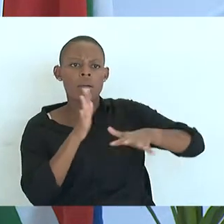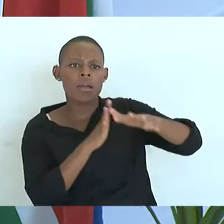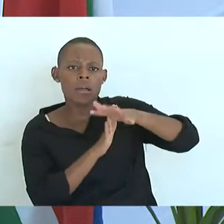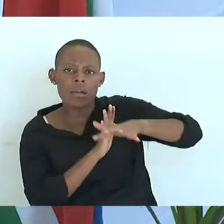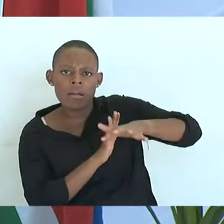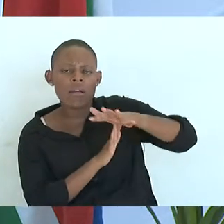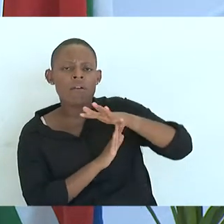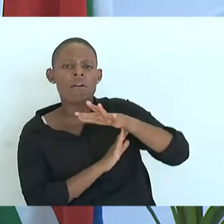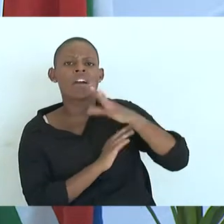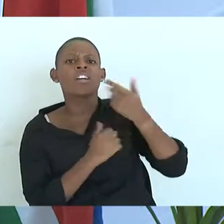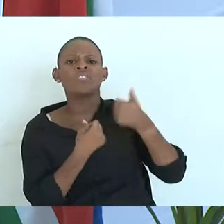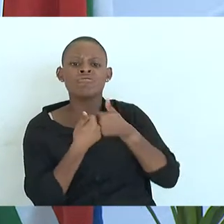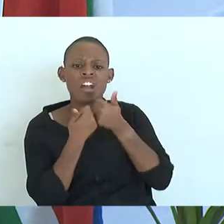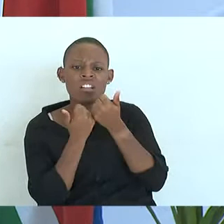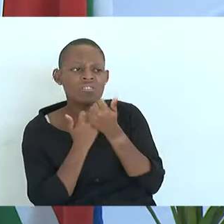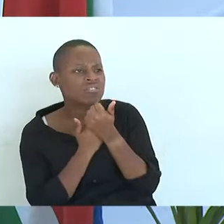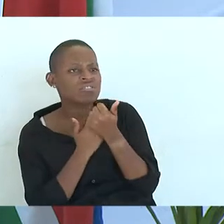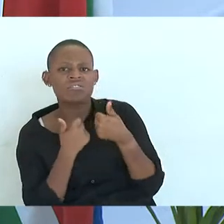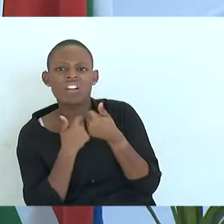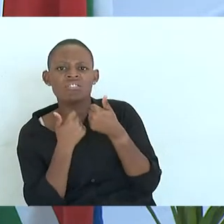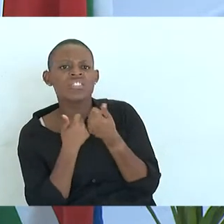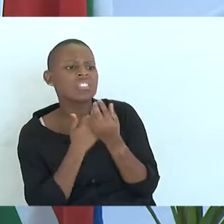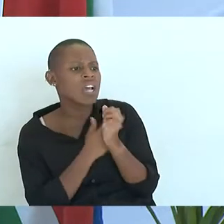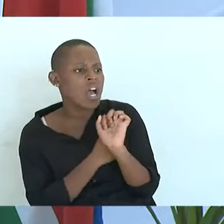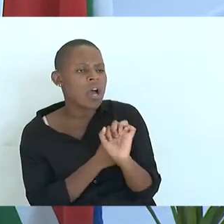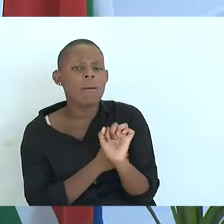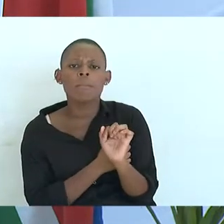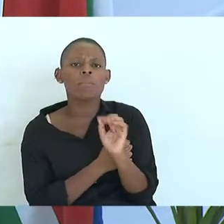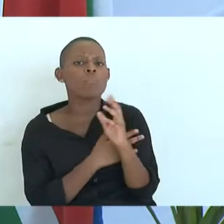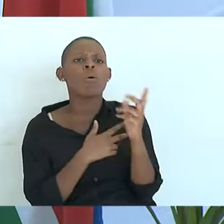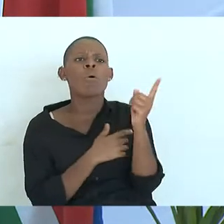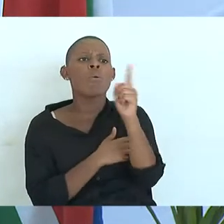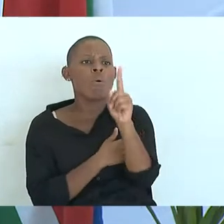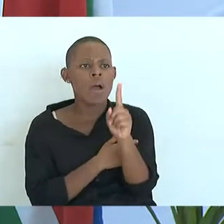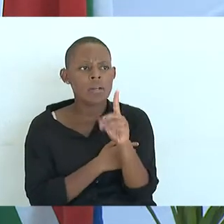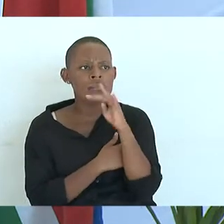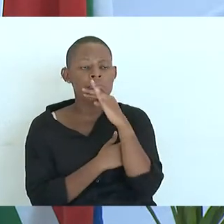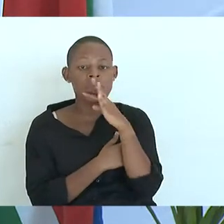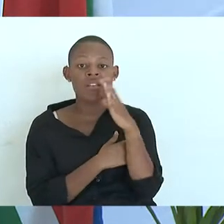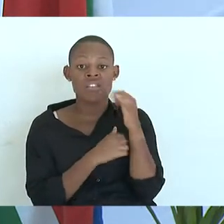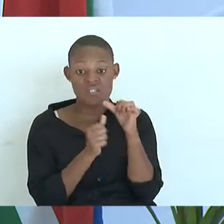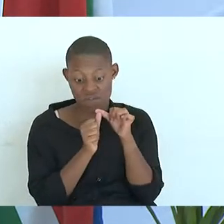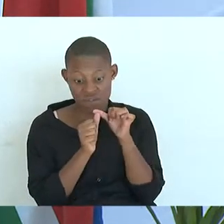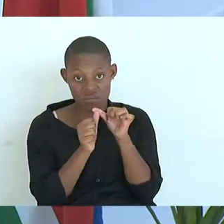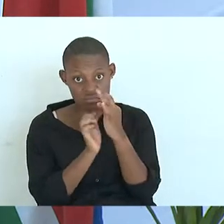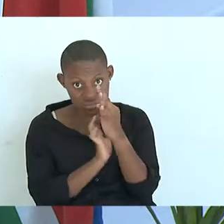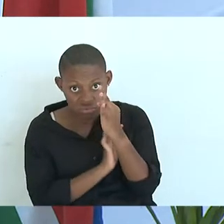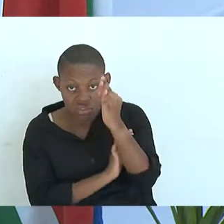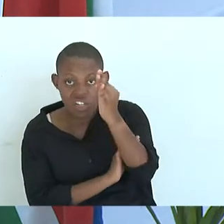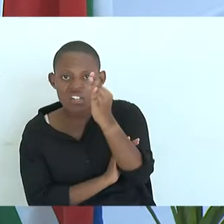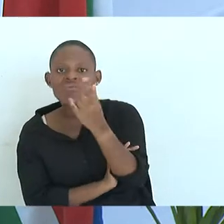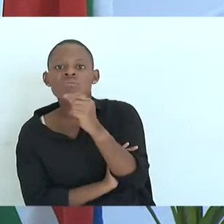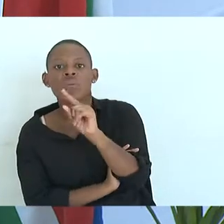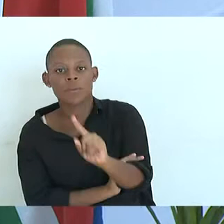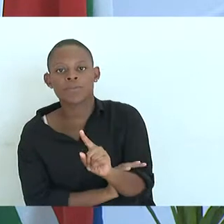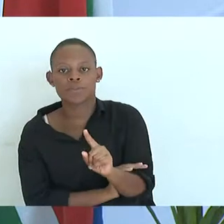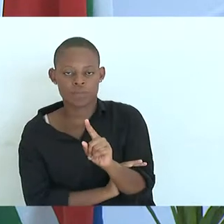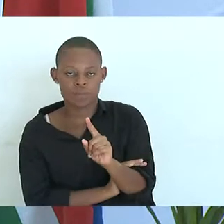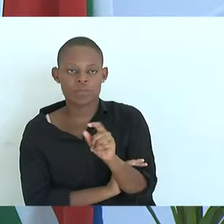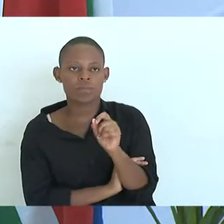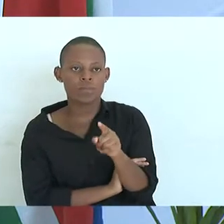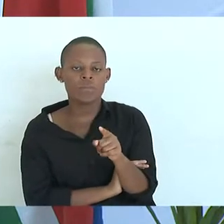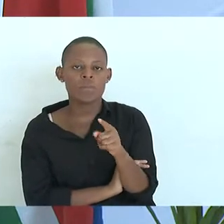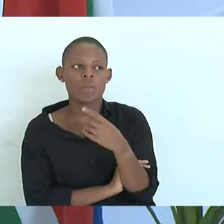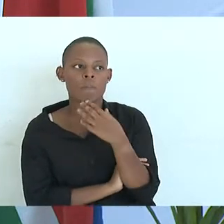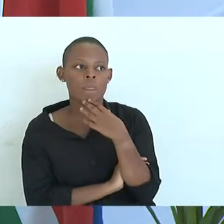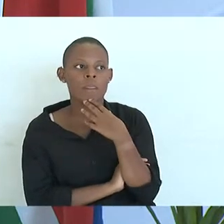abanazo sibamsana ukuthi bathuthuke baye phambili. So ngiyafuna ukuyikomita ku